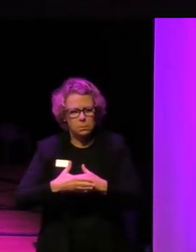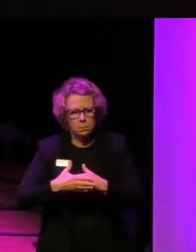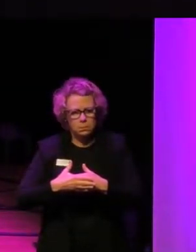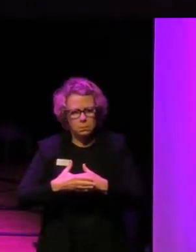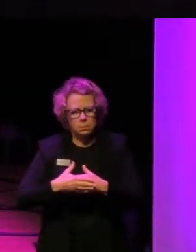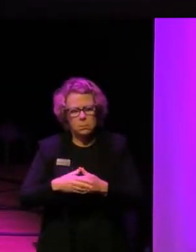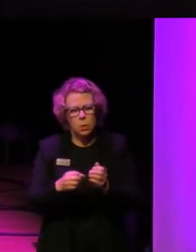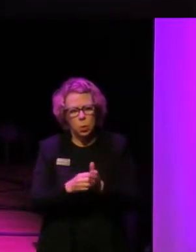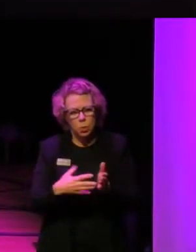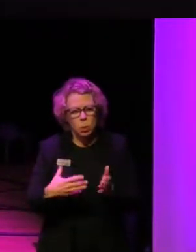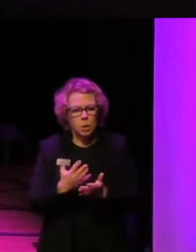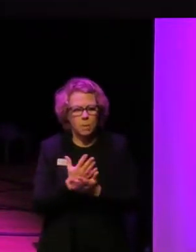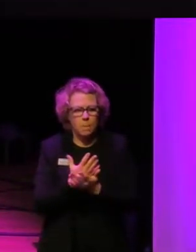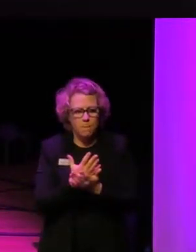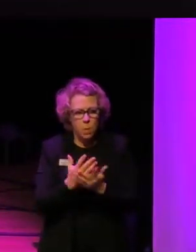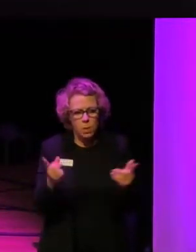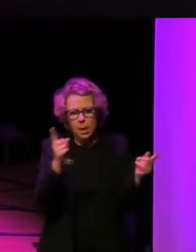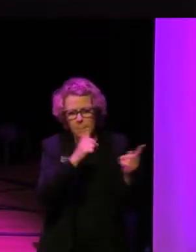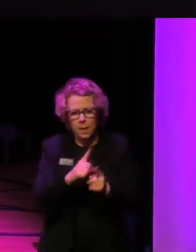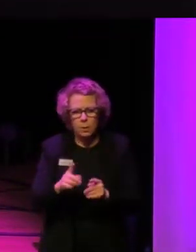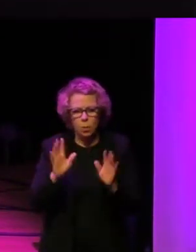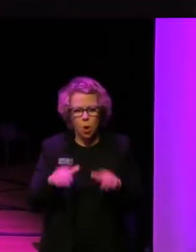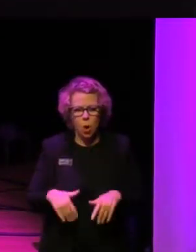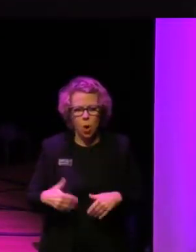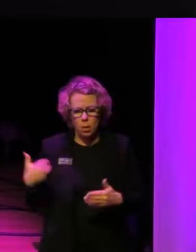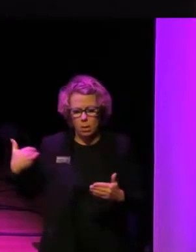kommit många människor